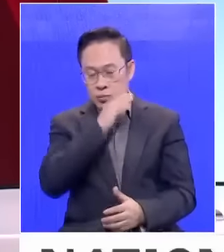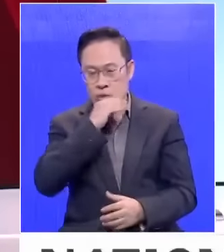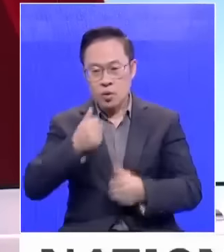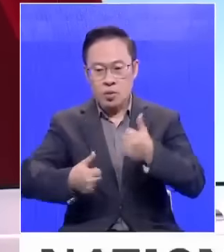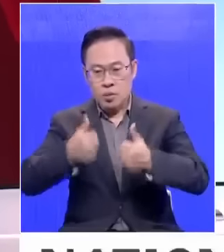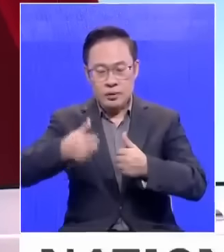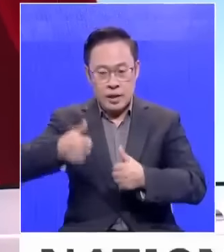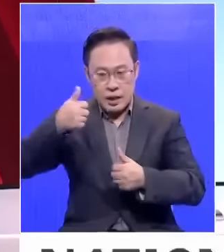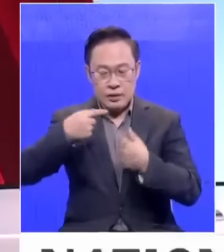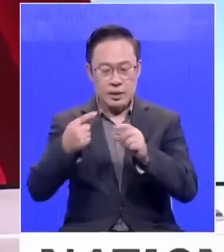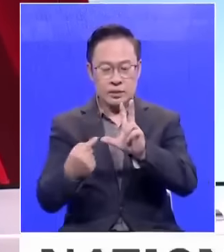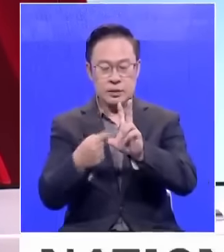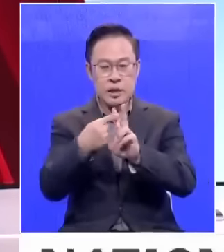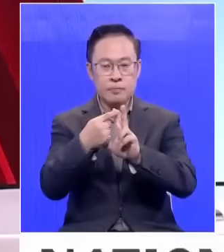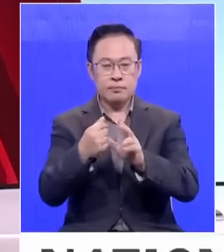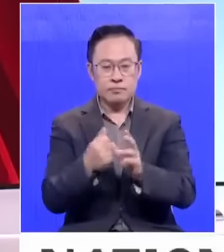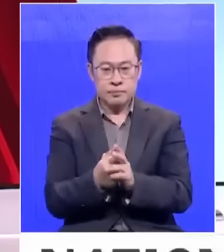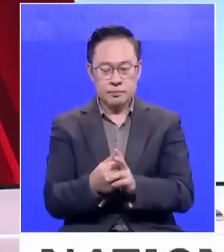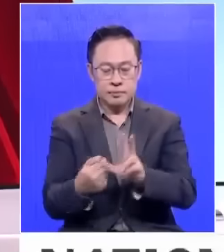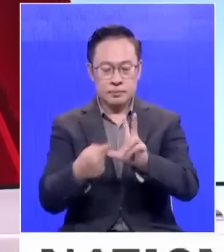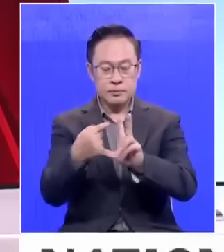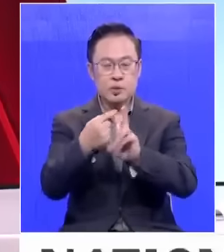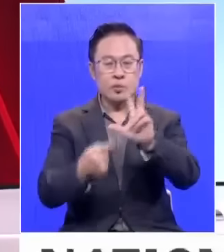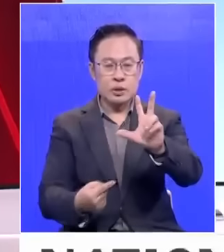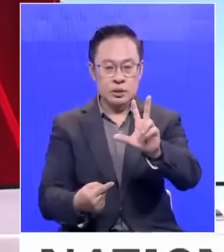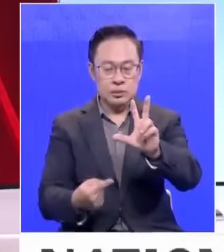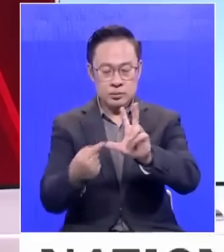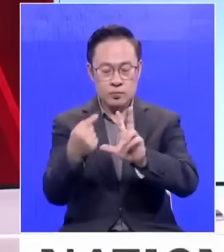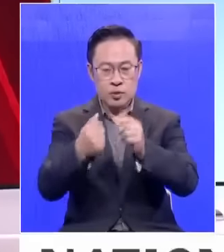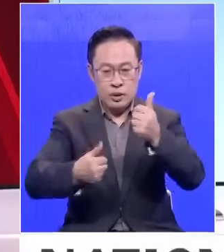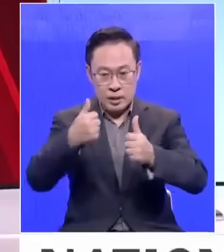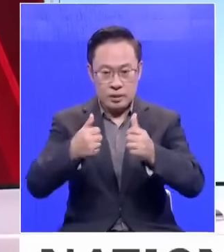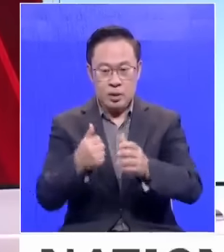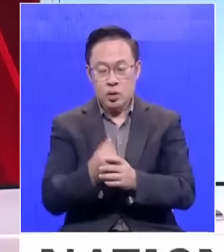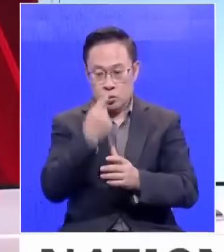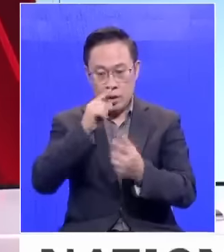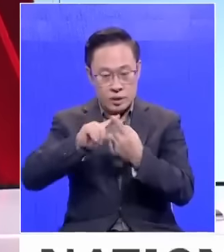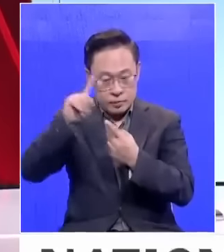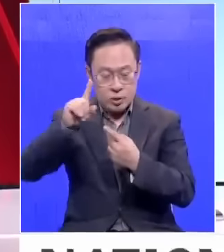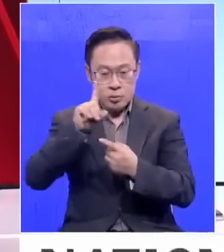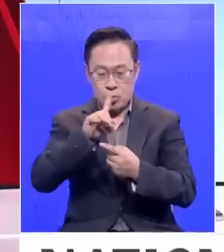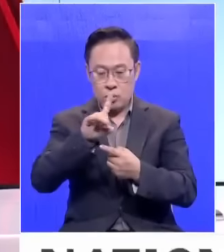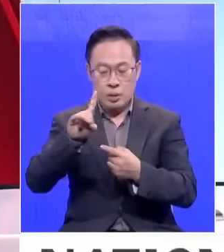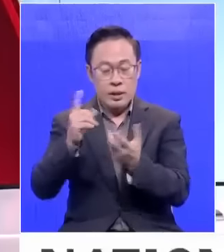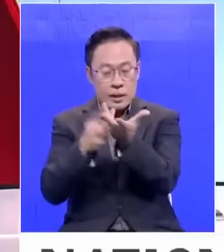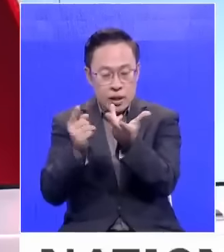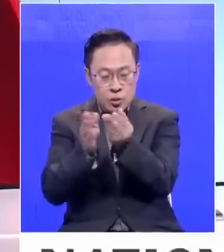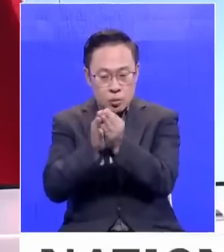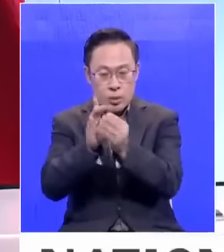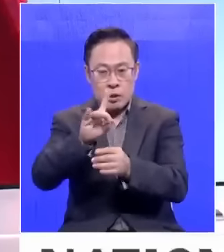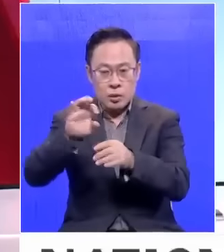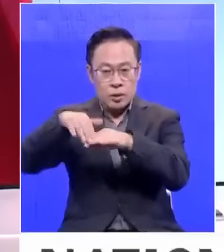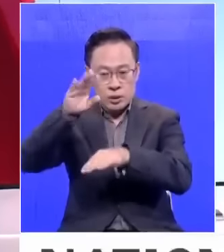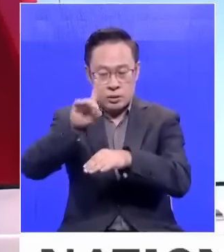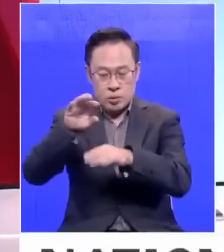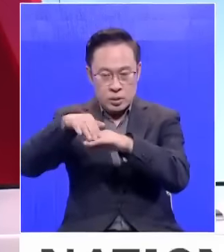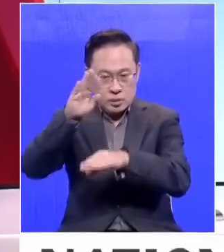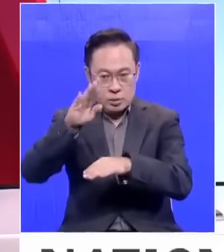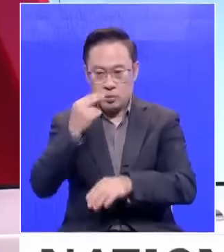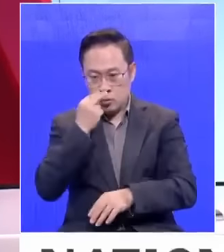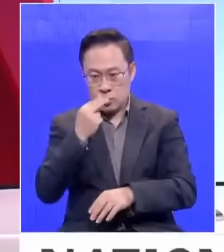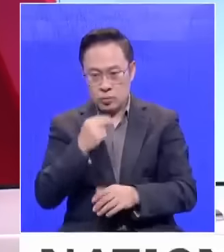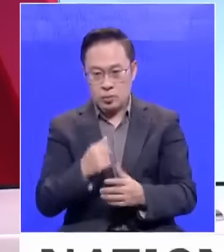ได้เลยแต่ถ้า2ขึ้นไปก็คือ3รอบนี้มัน3เนี่ยคนที่ชนะต้องได้เสียงเกินกึ่งหนึ่งด้วยมันก็จะฟังดูแบบเอ๊ะจริงๆถ้า